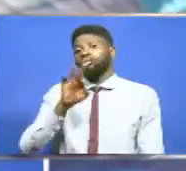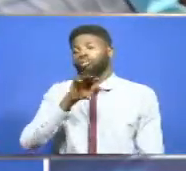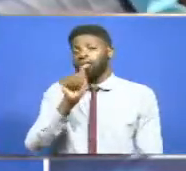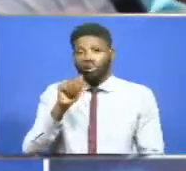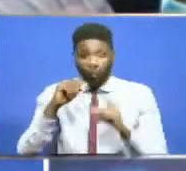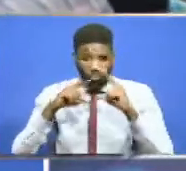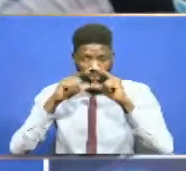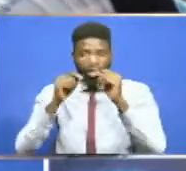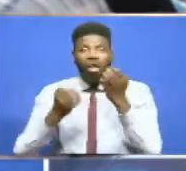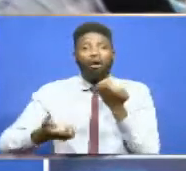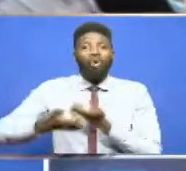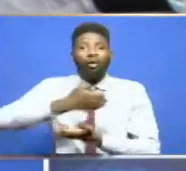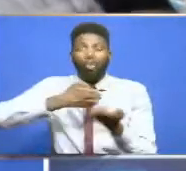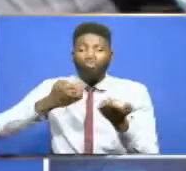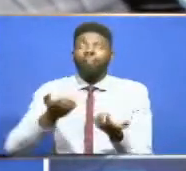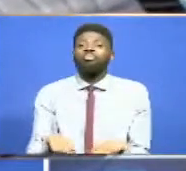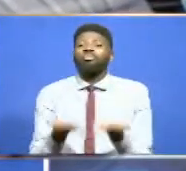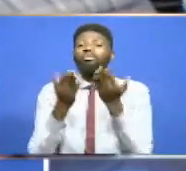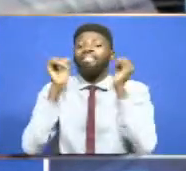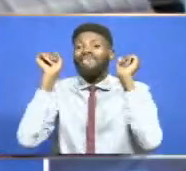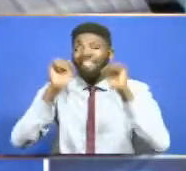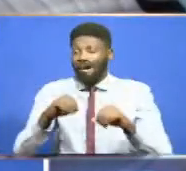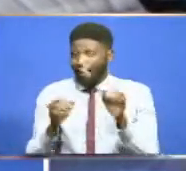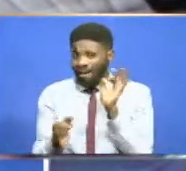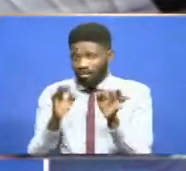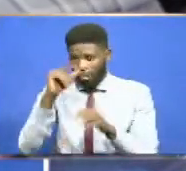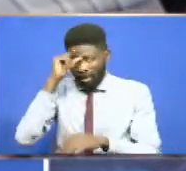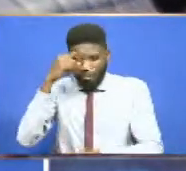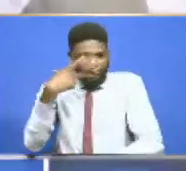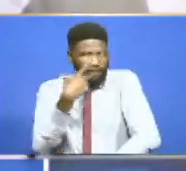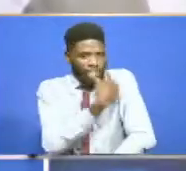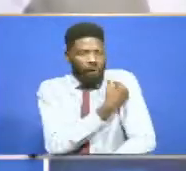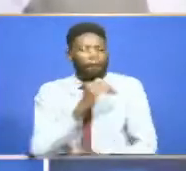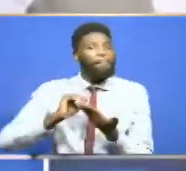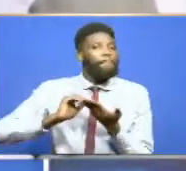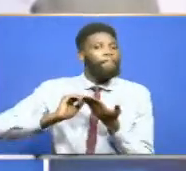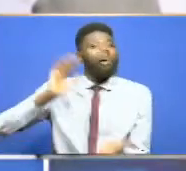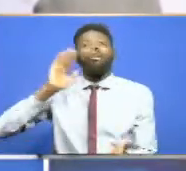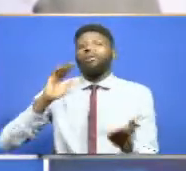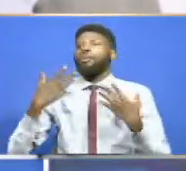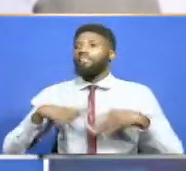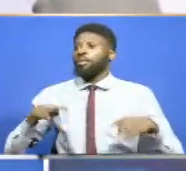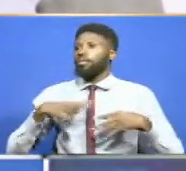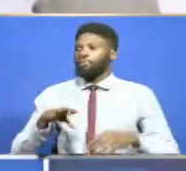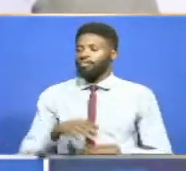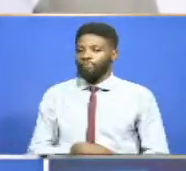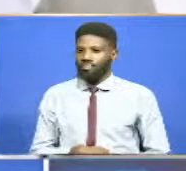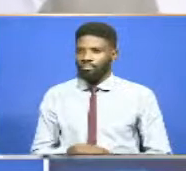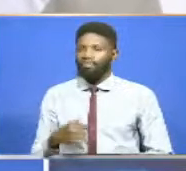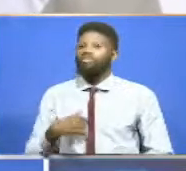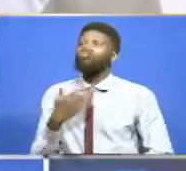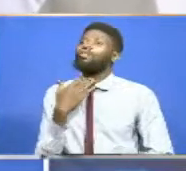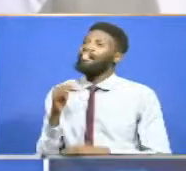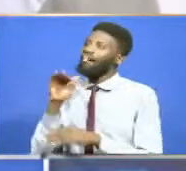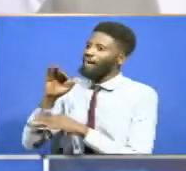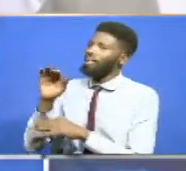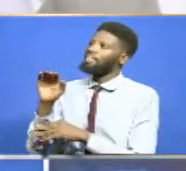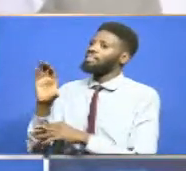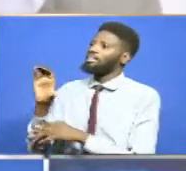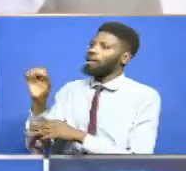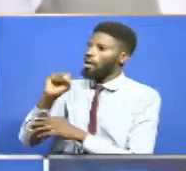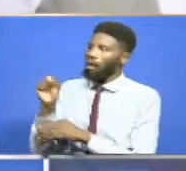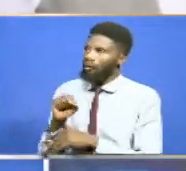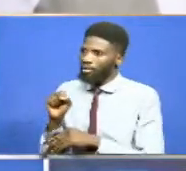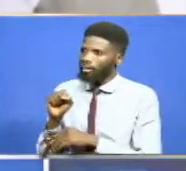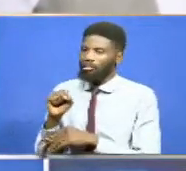tu ikiwa serikali itawachanja watu wengi iwezekanavyo. It is my appeal to the minister, to the cabinet secretary